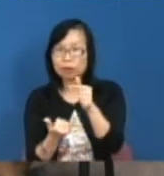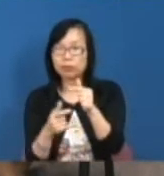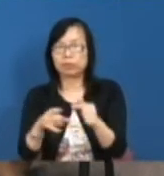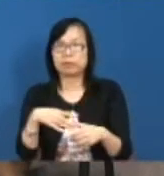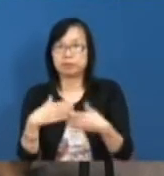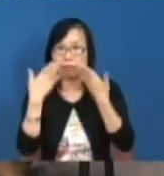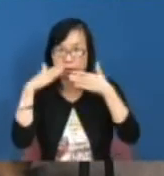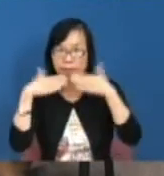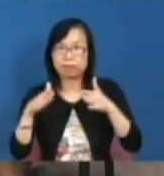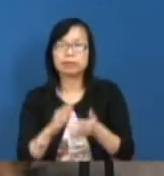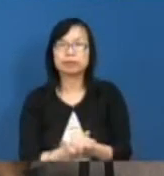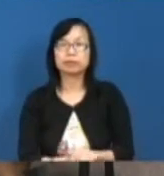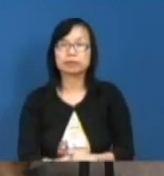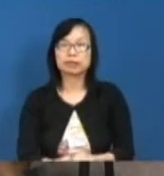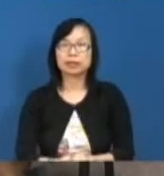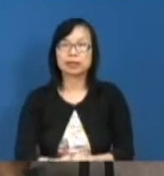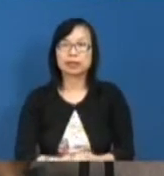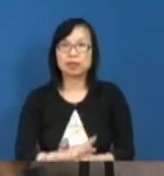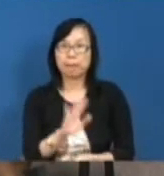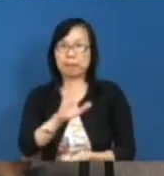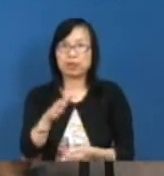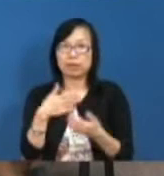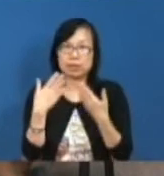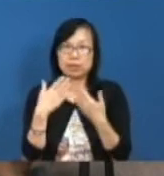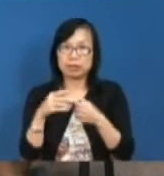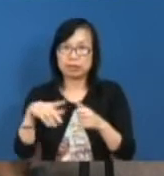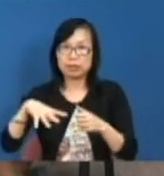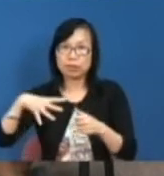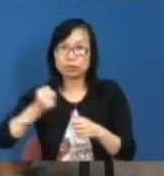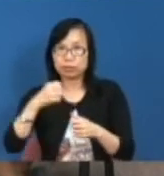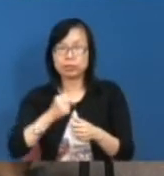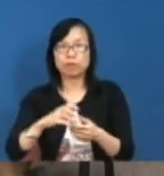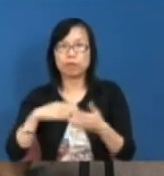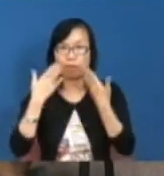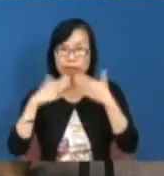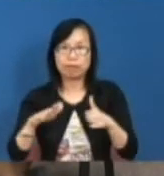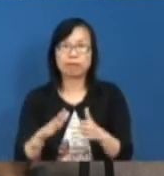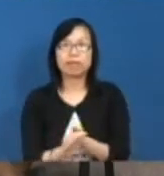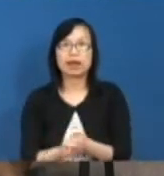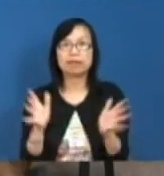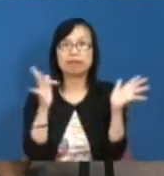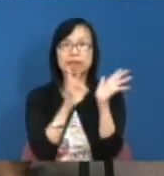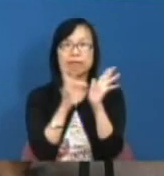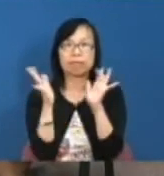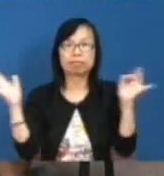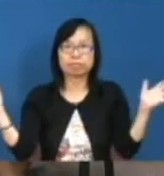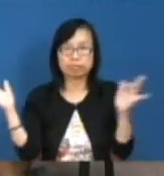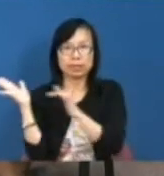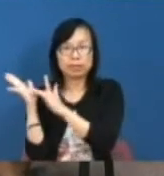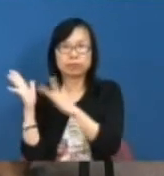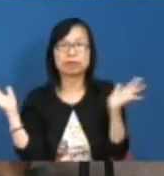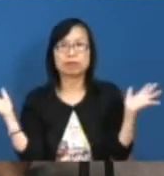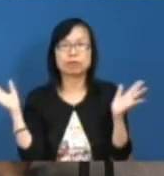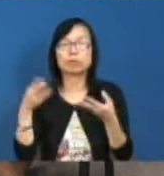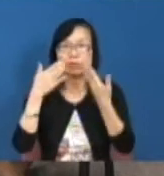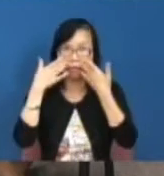嘅。係啦，即係但係就唔係為佢放啊，係為即係耶穌放啊。嗱，咁所以其實好奇怪嘅，即